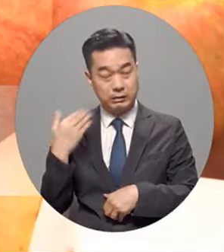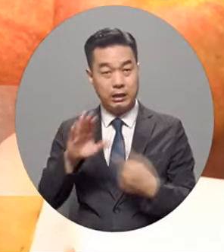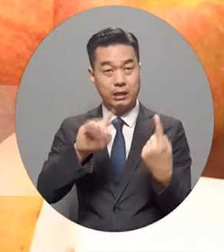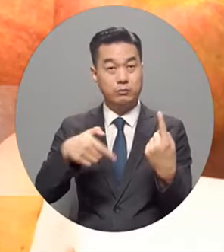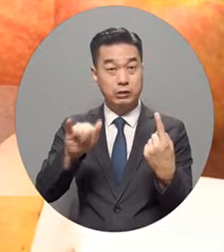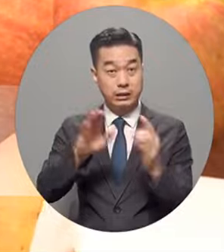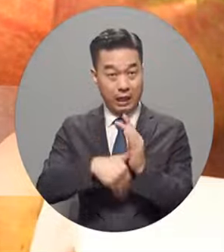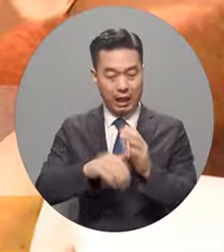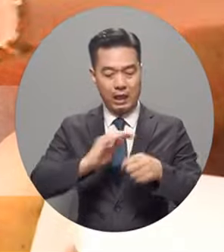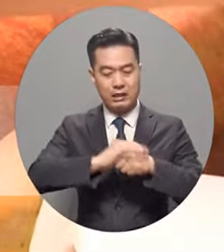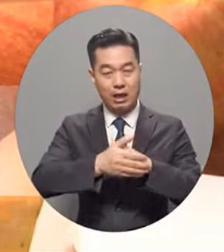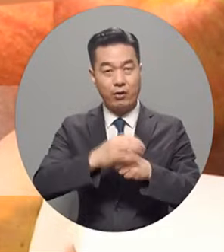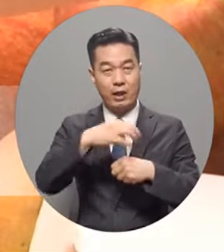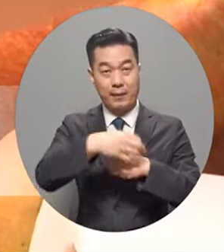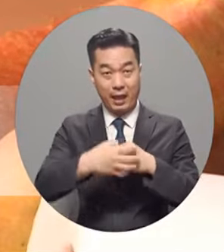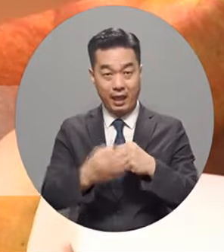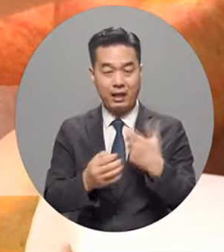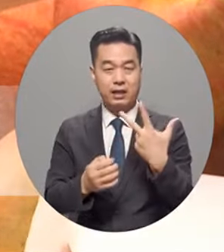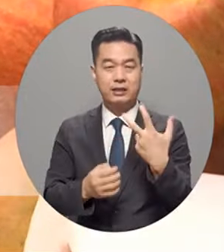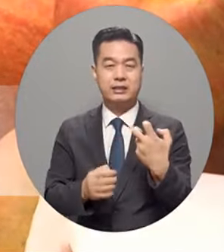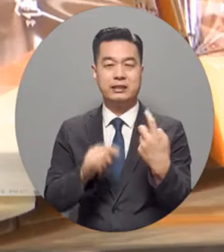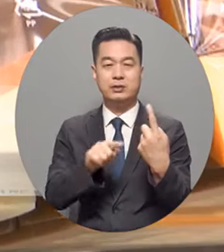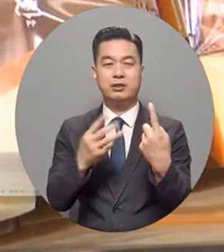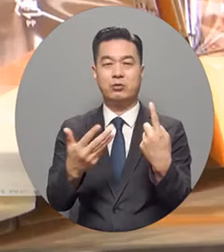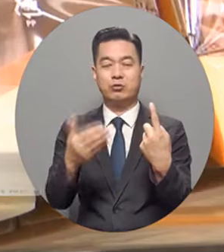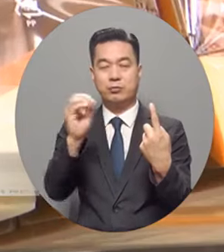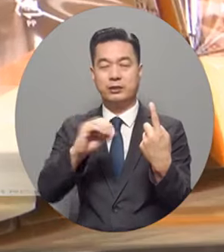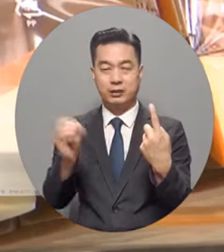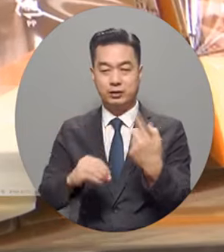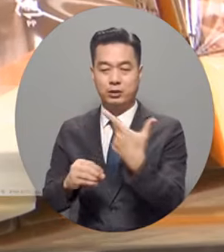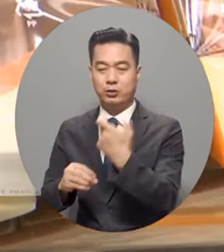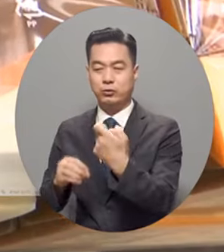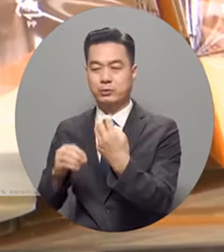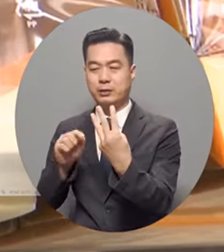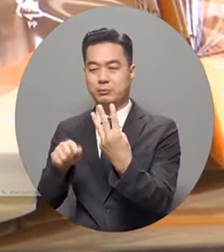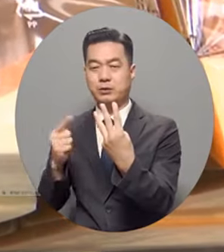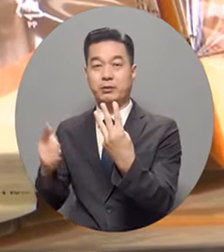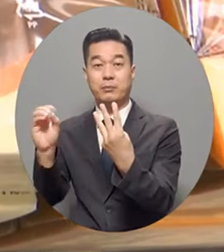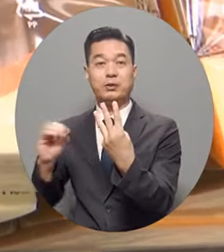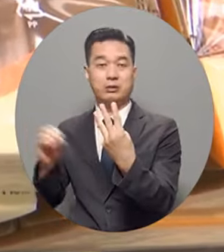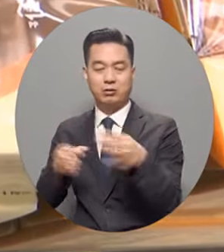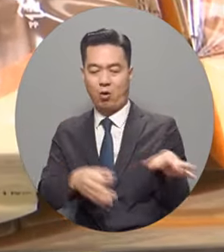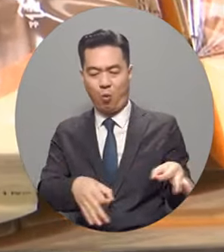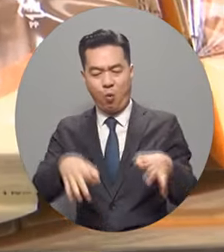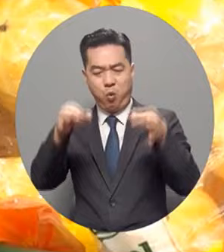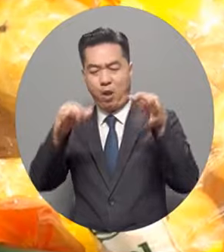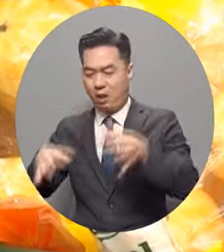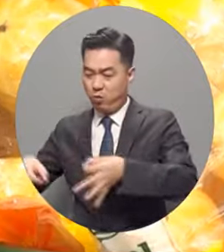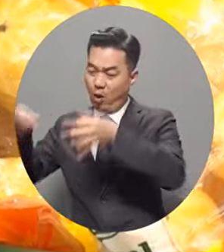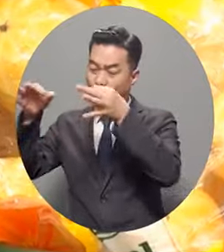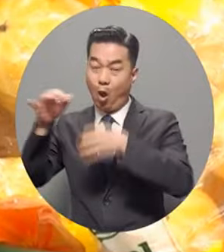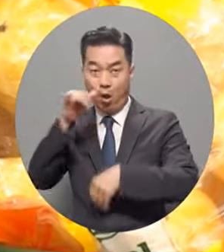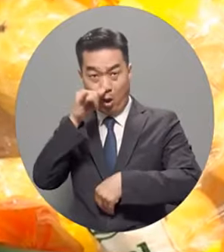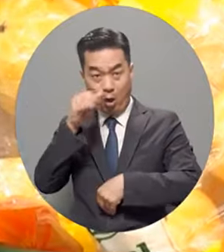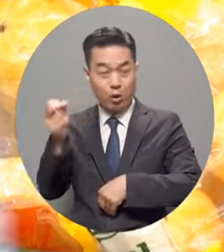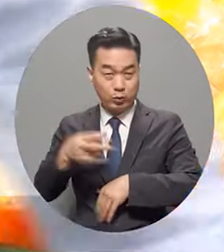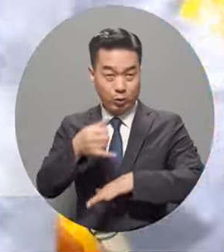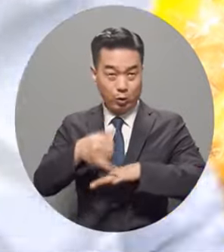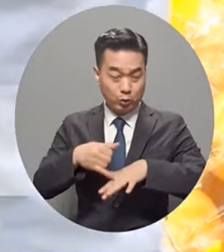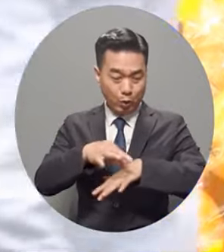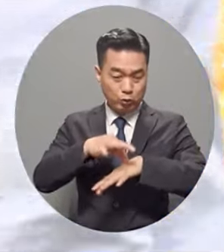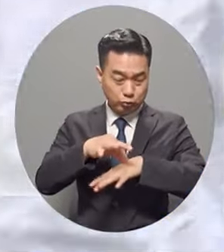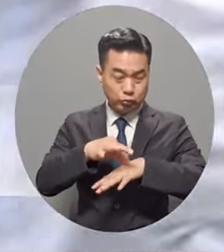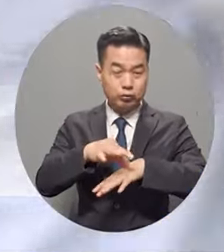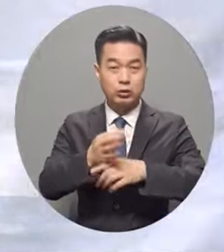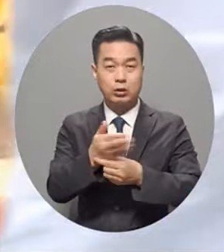사과와 배가 각각 71.9%, 63.1% 올랐습니다. 이를 포함해 농축수산물 물가